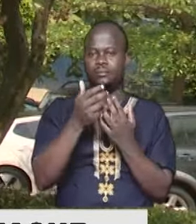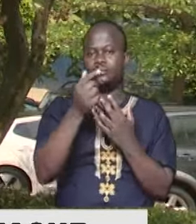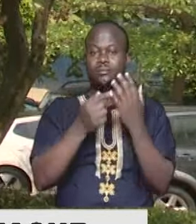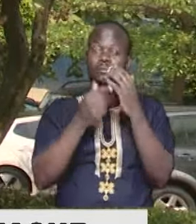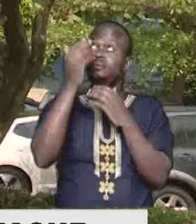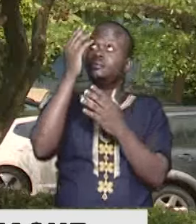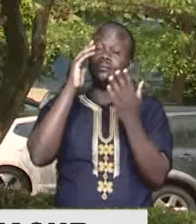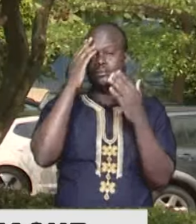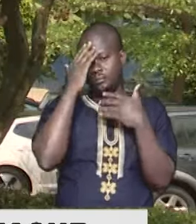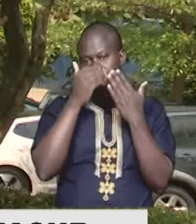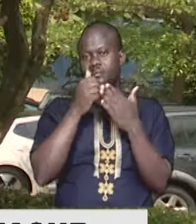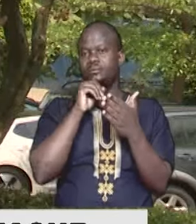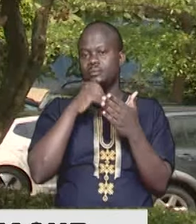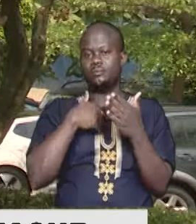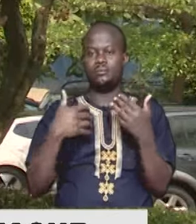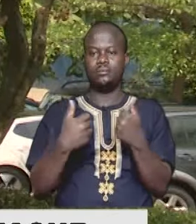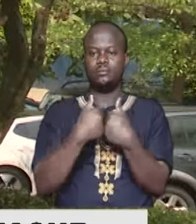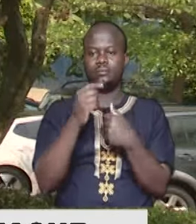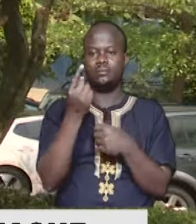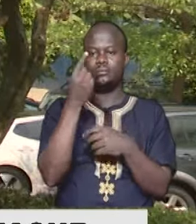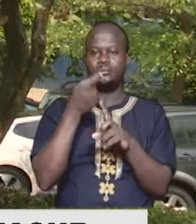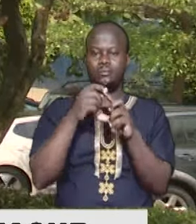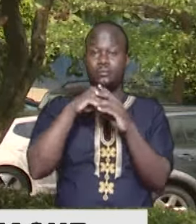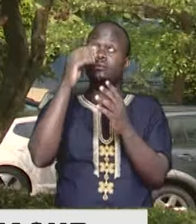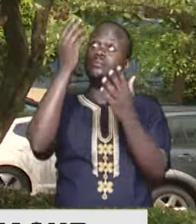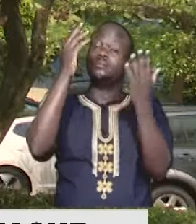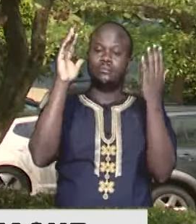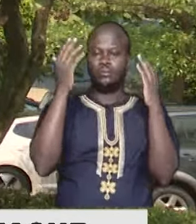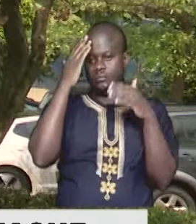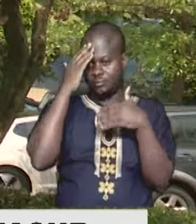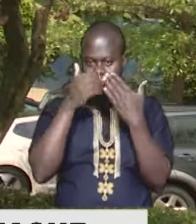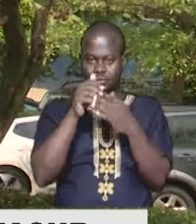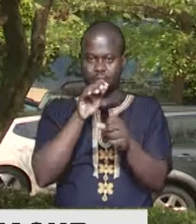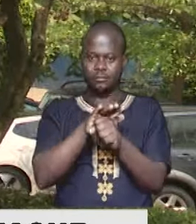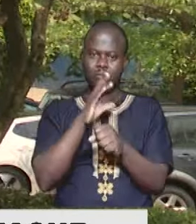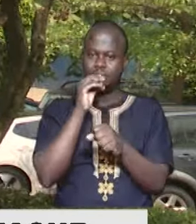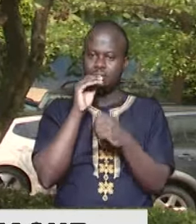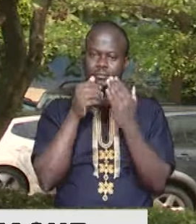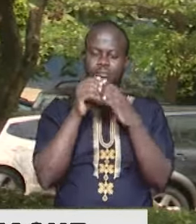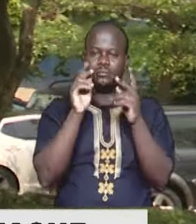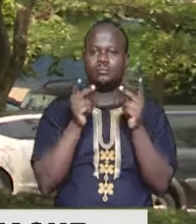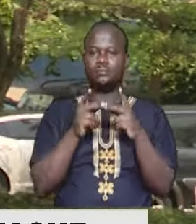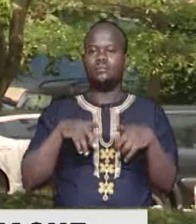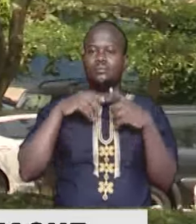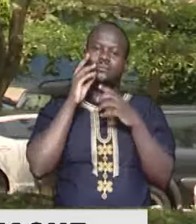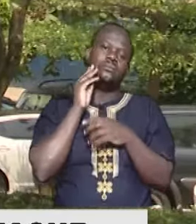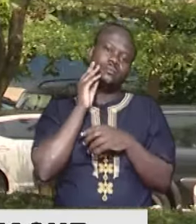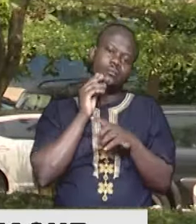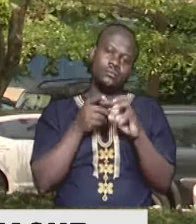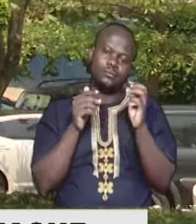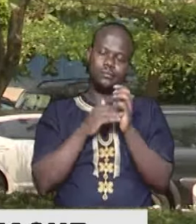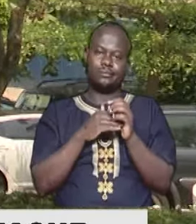y'ikirere kugira ngo atagira ingaruka n'imwe ikomoka ku kirere, kuko abenshi hari n'igihe bavuga ati aho dutuye turahamenyereye